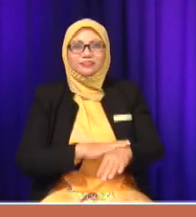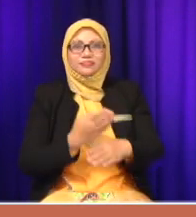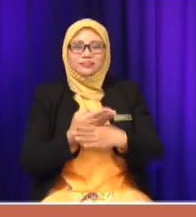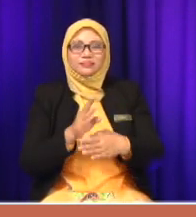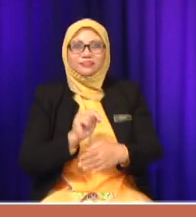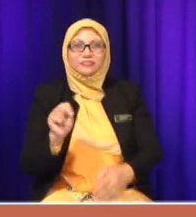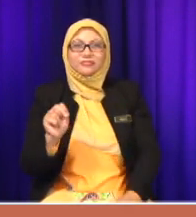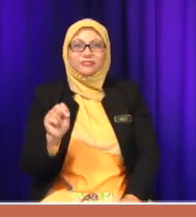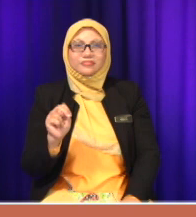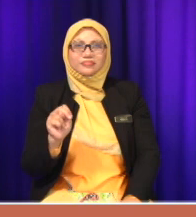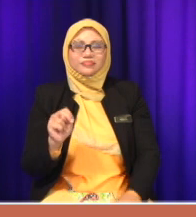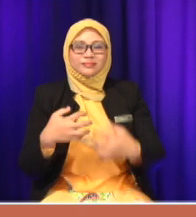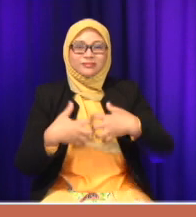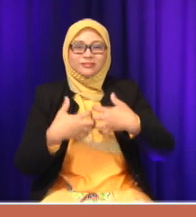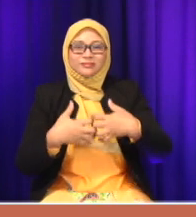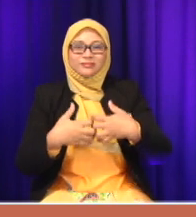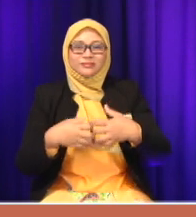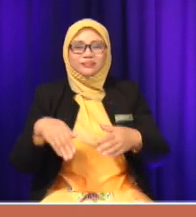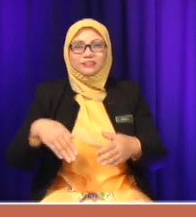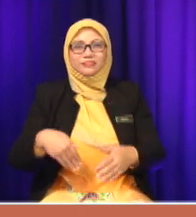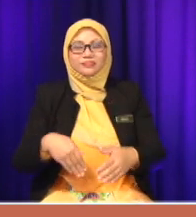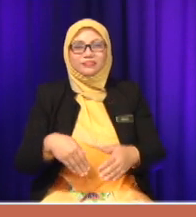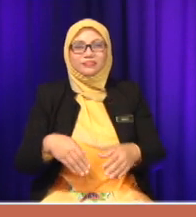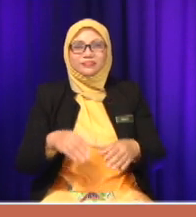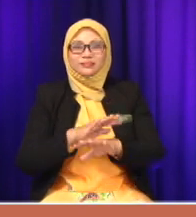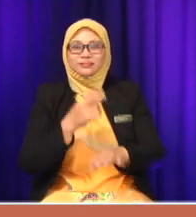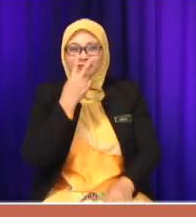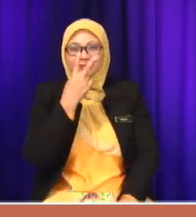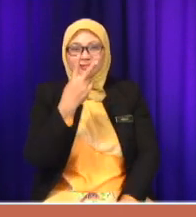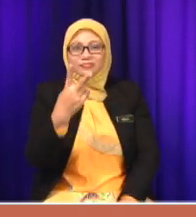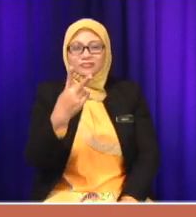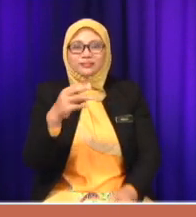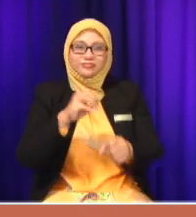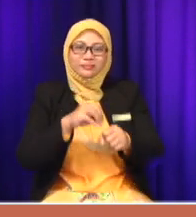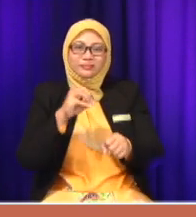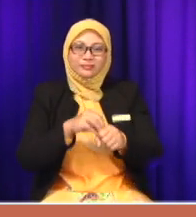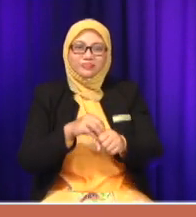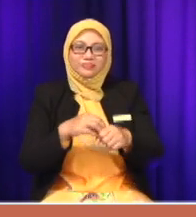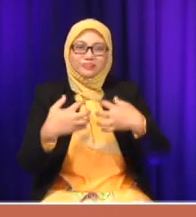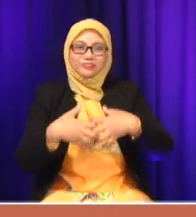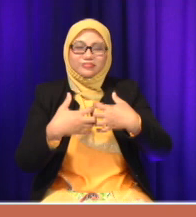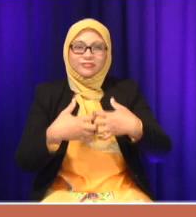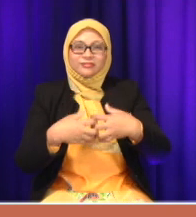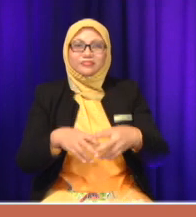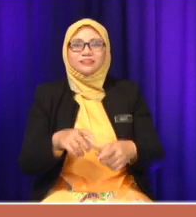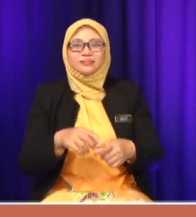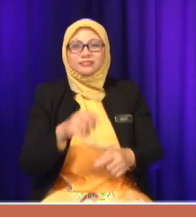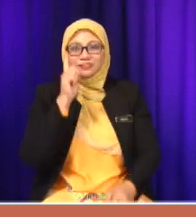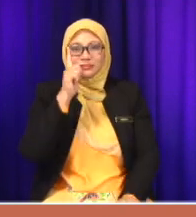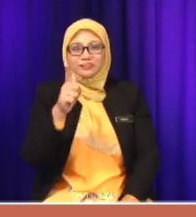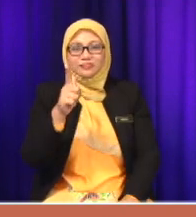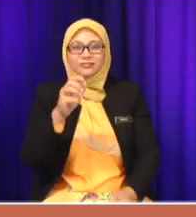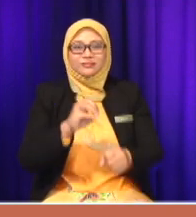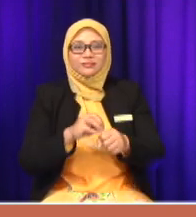Enjin belum tentu dapat lihat komponen yang berada di dalam bahagian bongkah Enjin okey kalau lihat pada kerata rentas tu dapat lihat